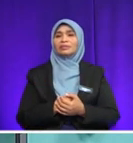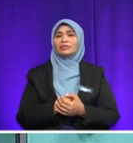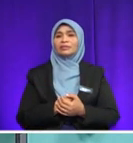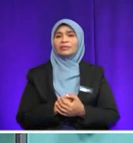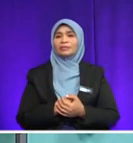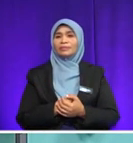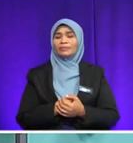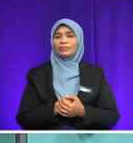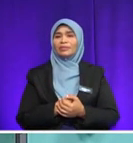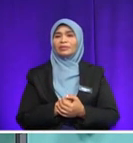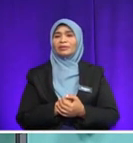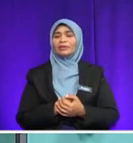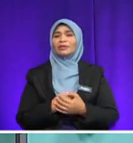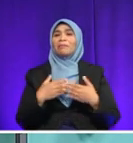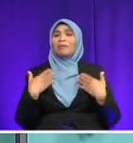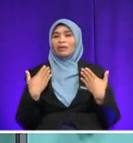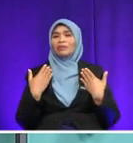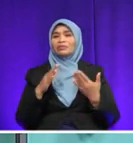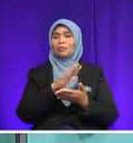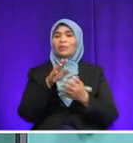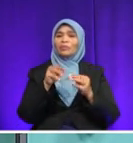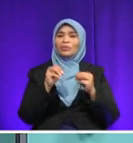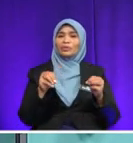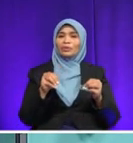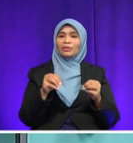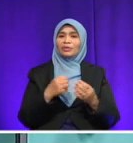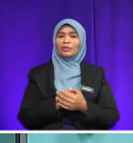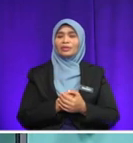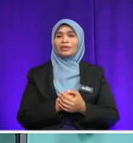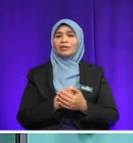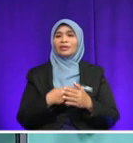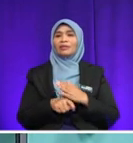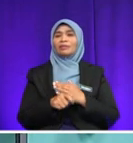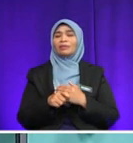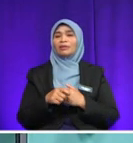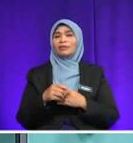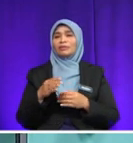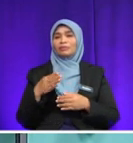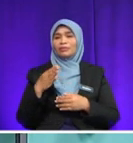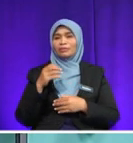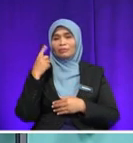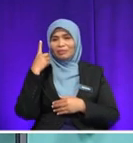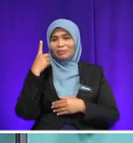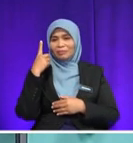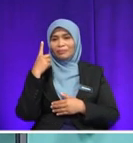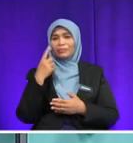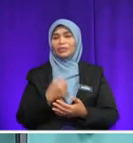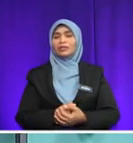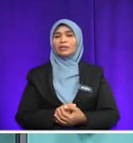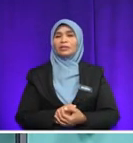ada kebahagiaannya hatiku bila anak-anak muridku termasuklah dengan host kita hari ini paham ya alhamdulillah